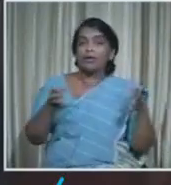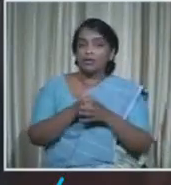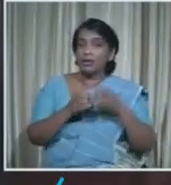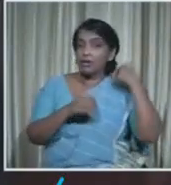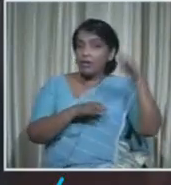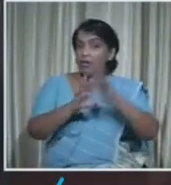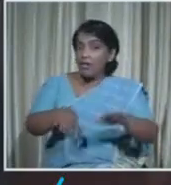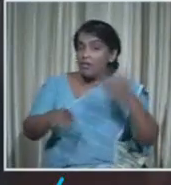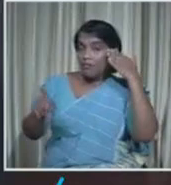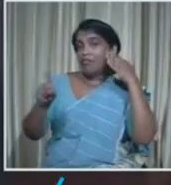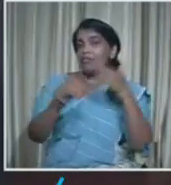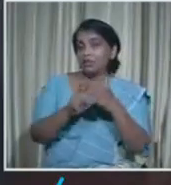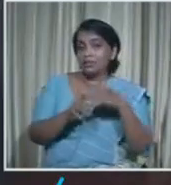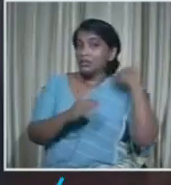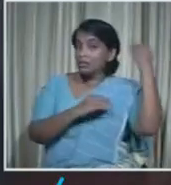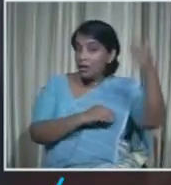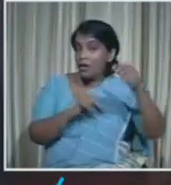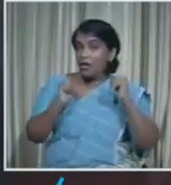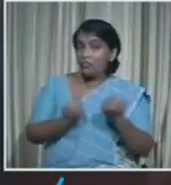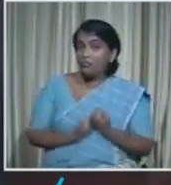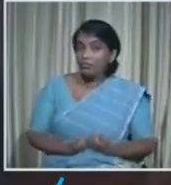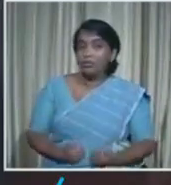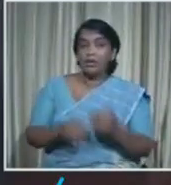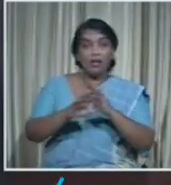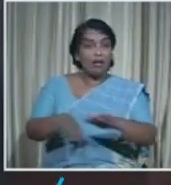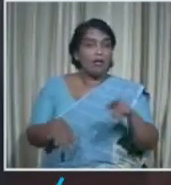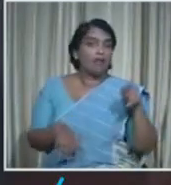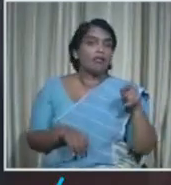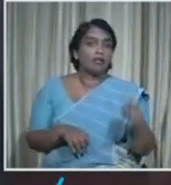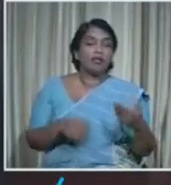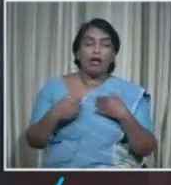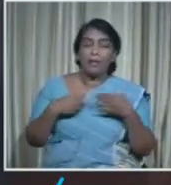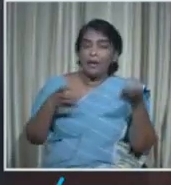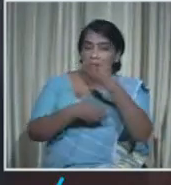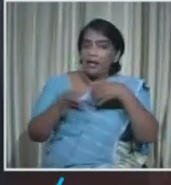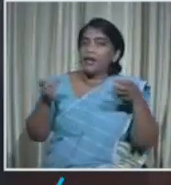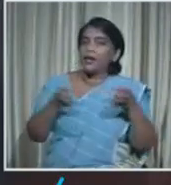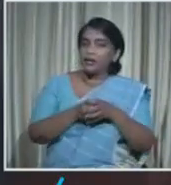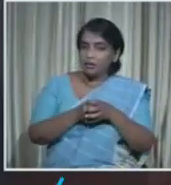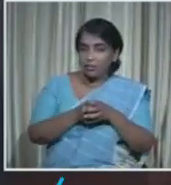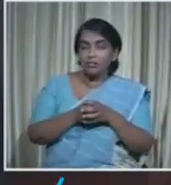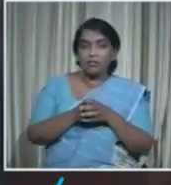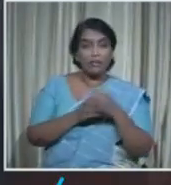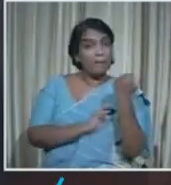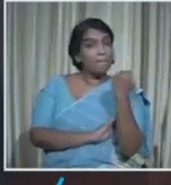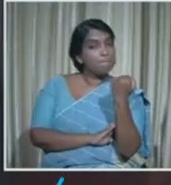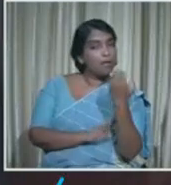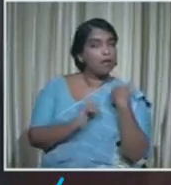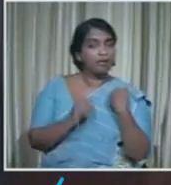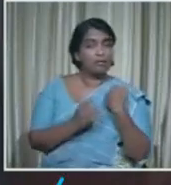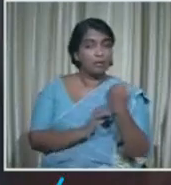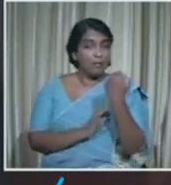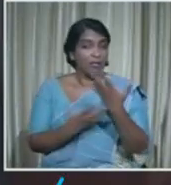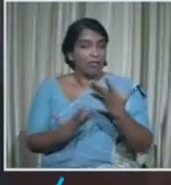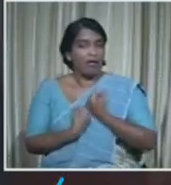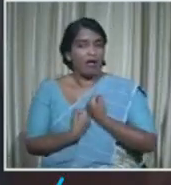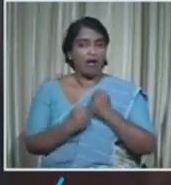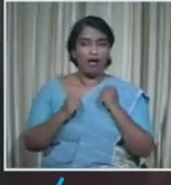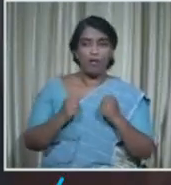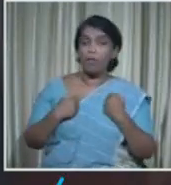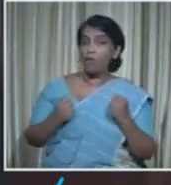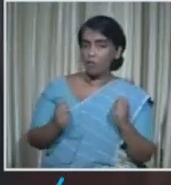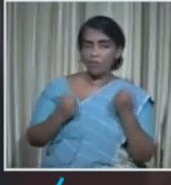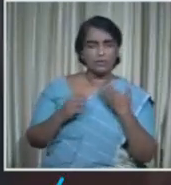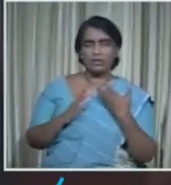පරපුර වෙනුවෙන්, අනාගතයේ ඉපදින්න ඉන්න දරුවෝ වෙනුවෙන් අපි එකතු වෙලා අපේ බලය පිළිබඳව බලය තබා ගන්න අපි උත්සාහ කරන්න ඕනේ